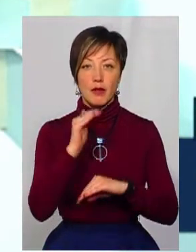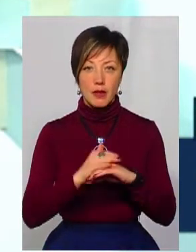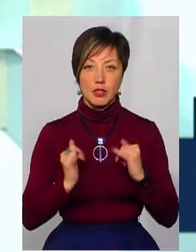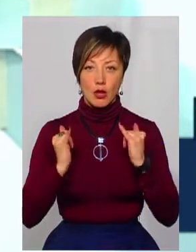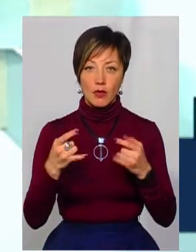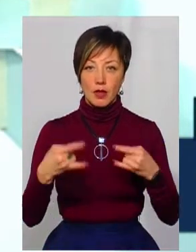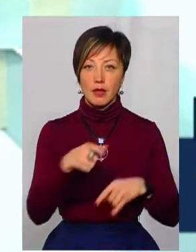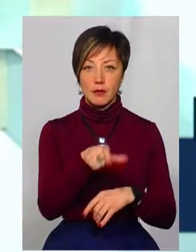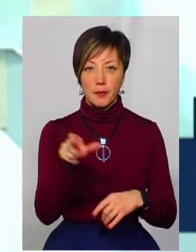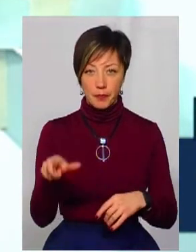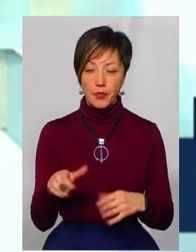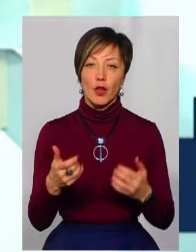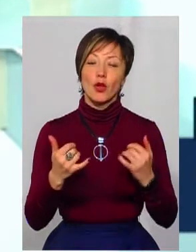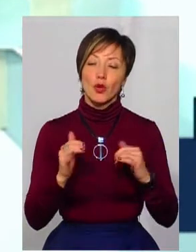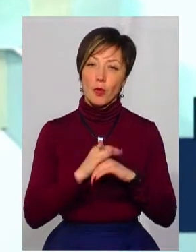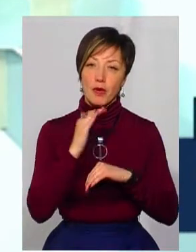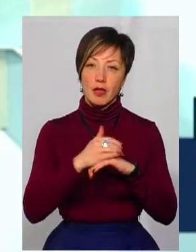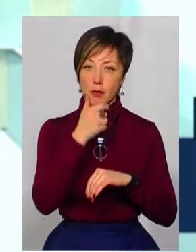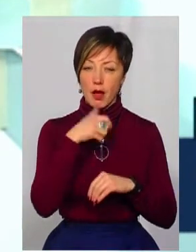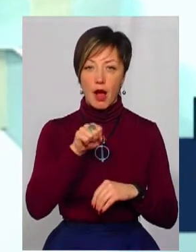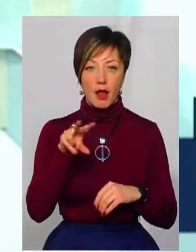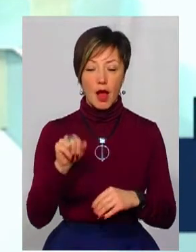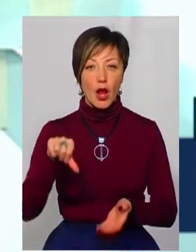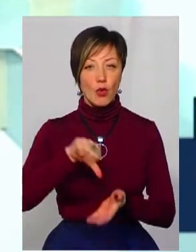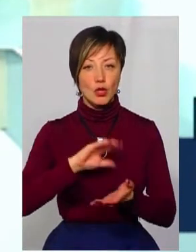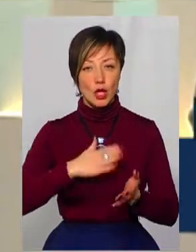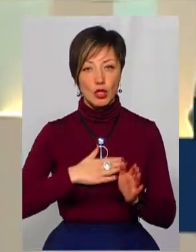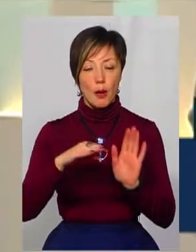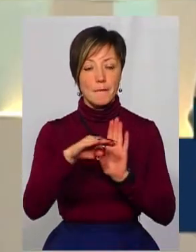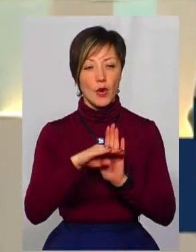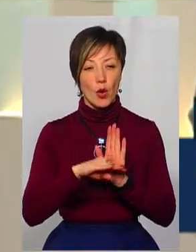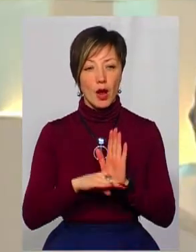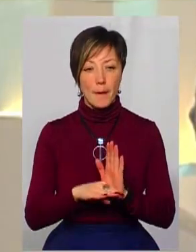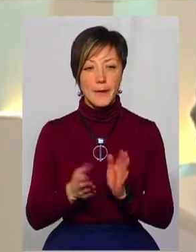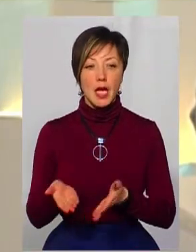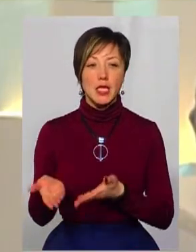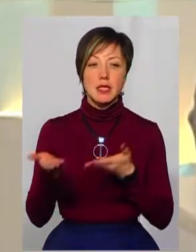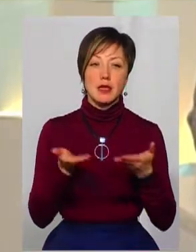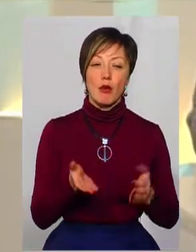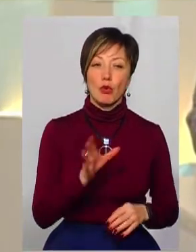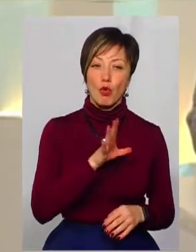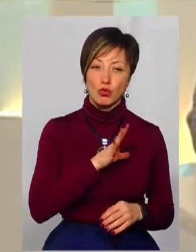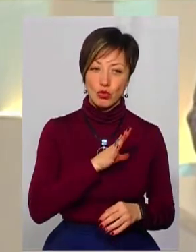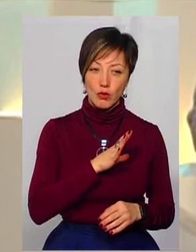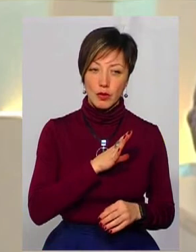телеглядачі. Добрий вечір, пані Алла. Для участі у нашій програмі ми запрошували